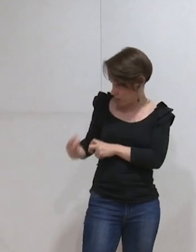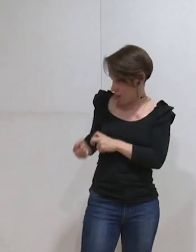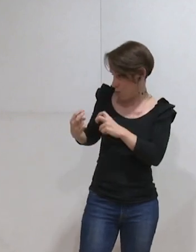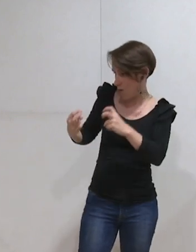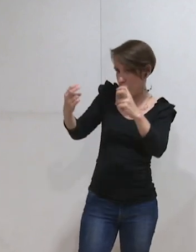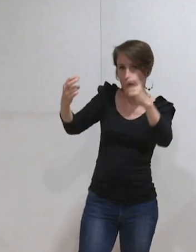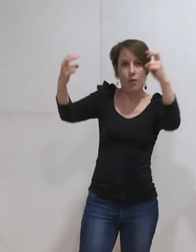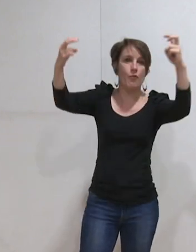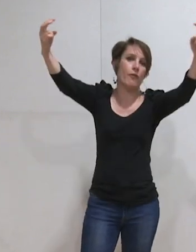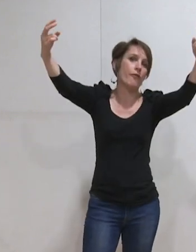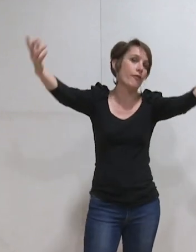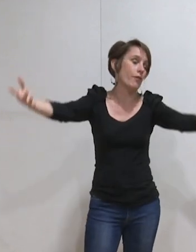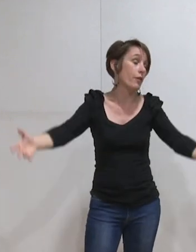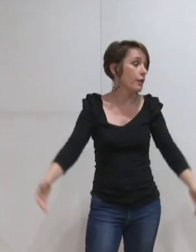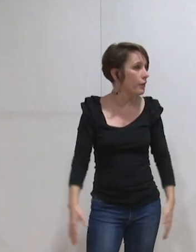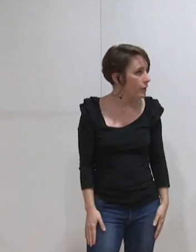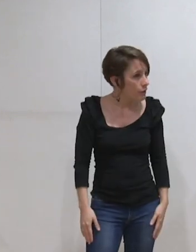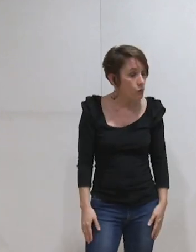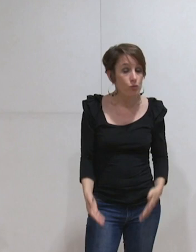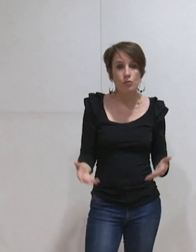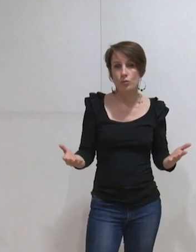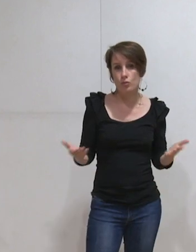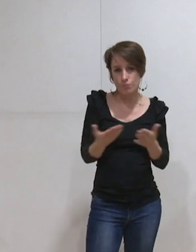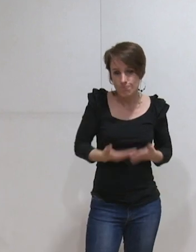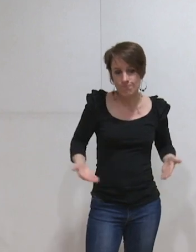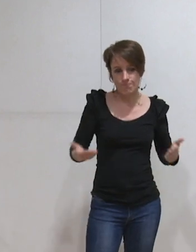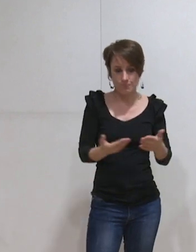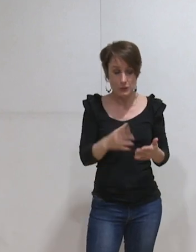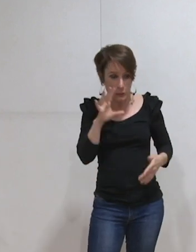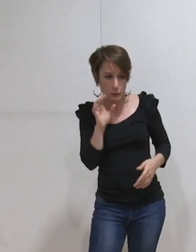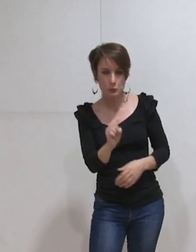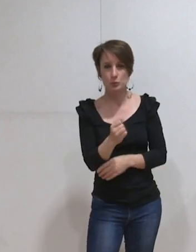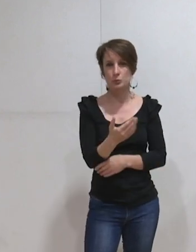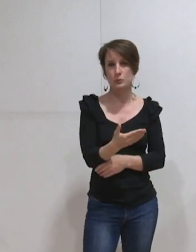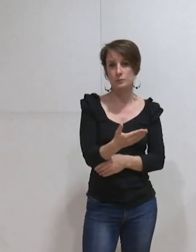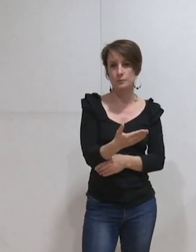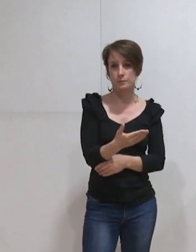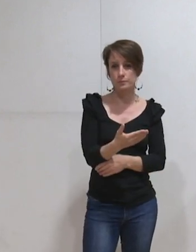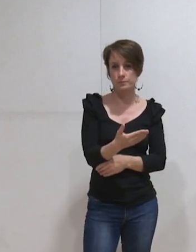face à cette situation face au constat que cela concerne